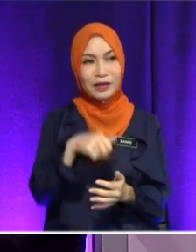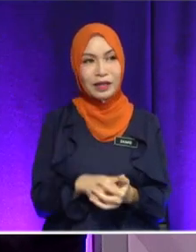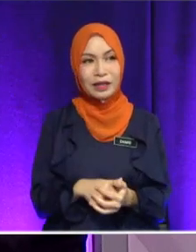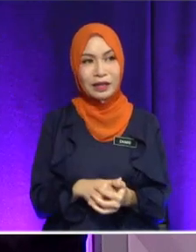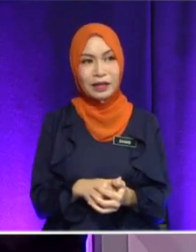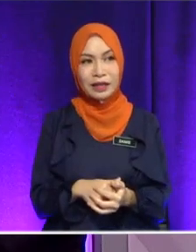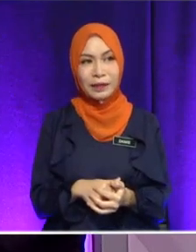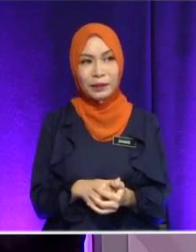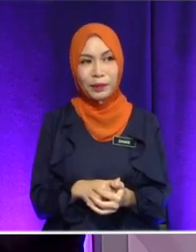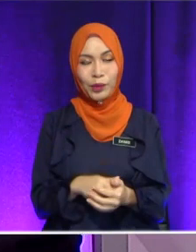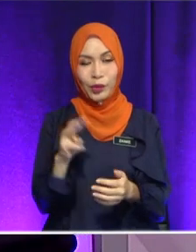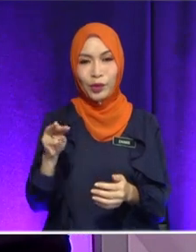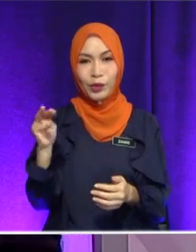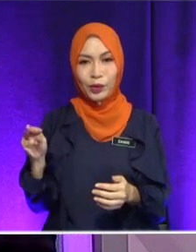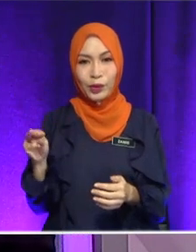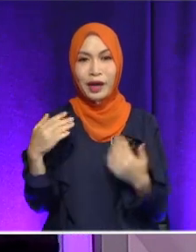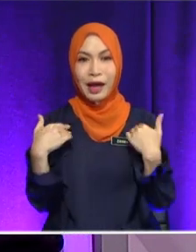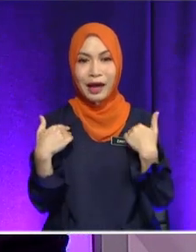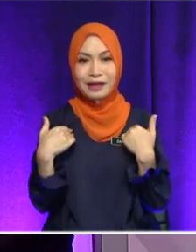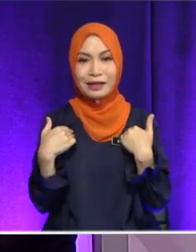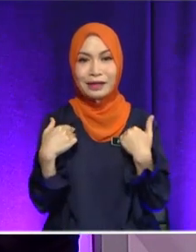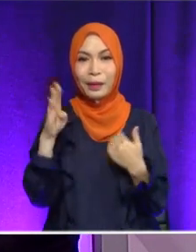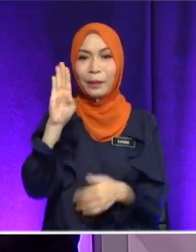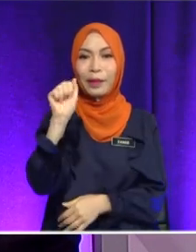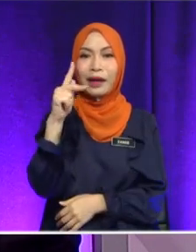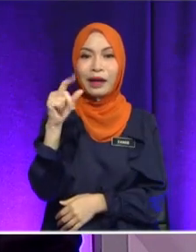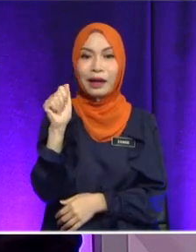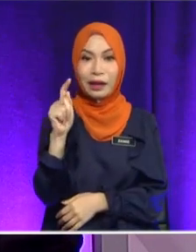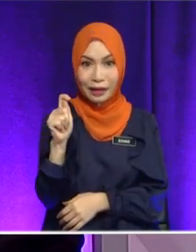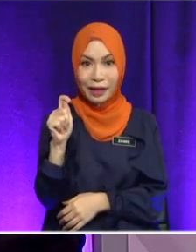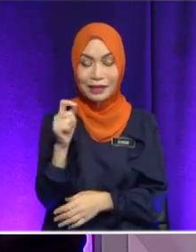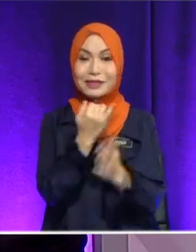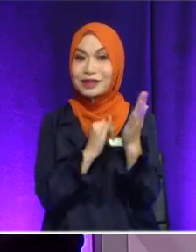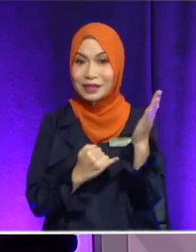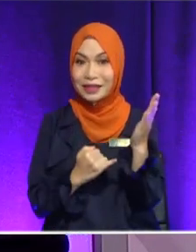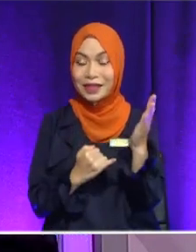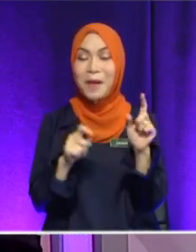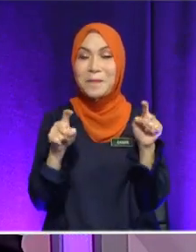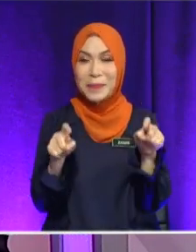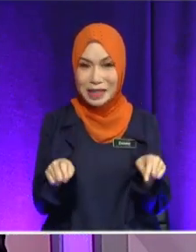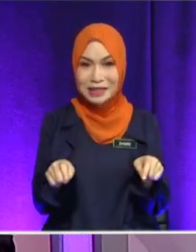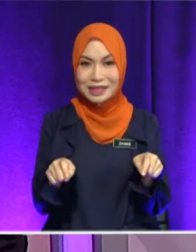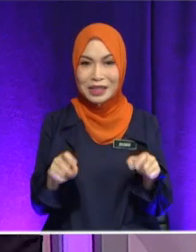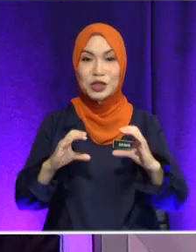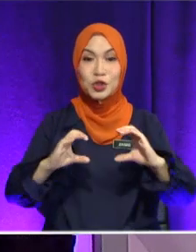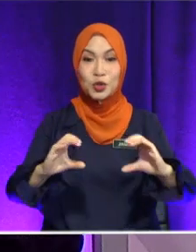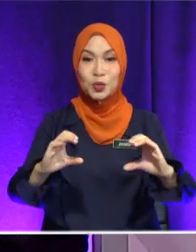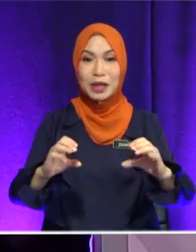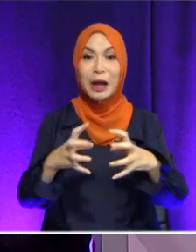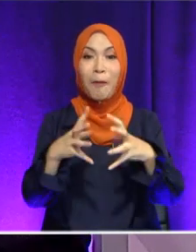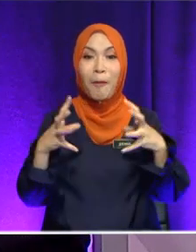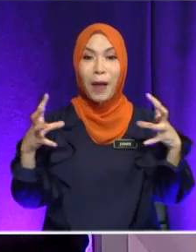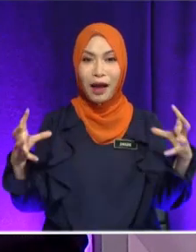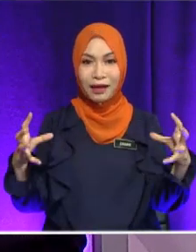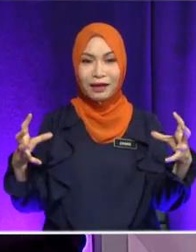ataupun yang ada di sekolah yang mempunyai bakat sini kalau boleh kita kembangkan seni ini untuk menjadi seorang pelukis ataupun seorang